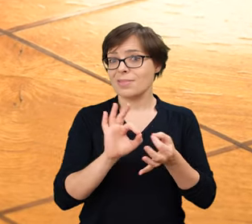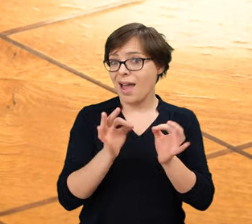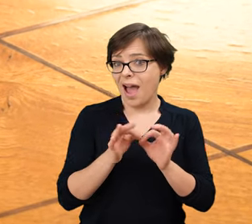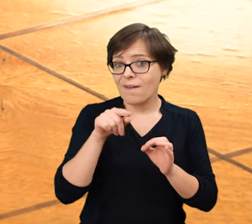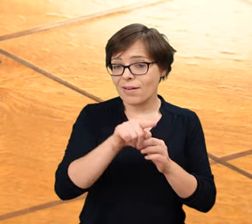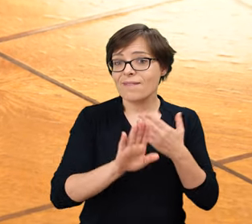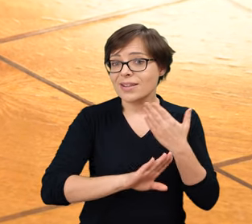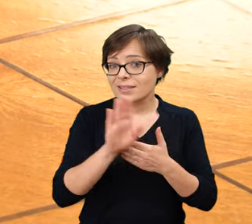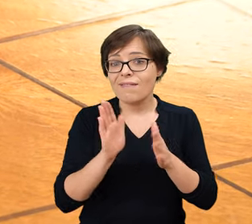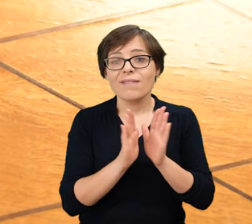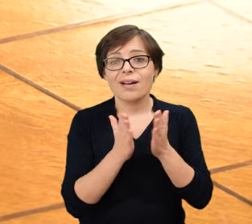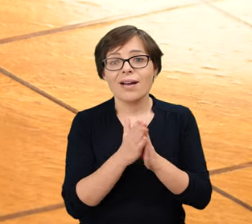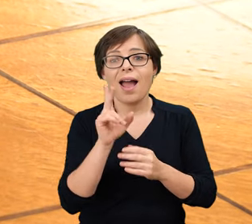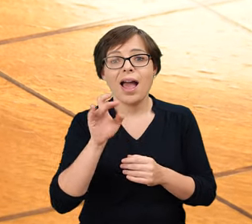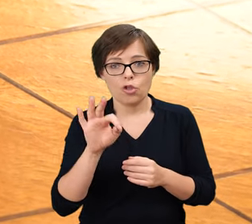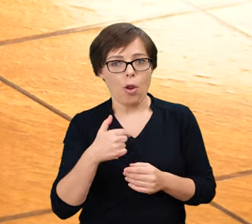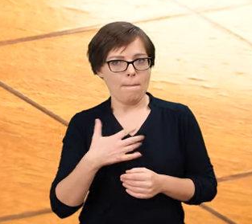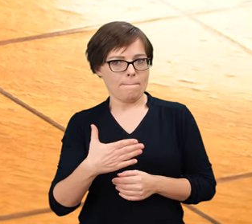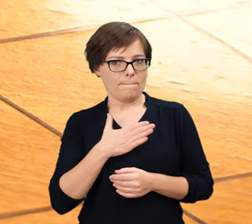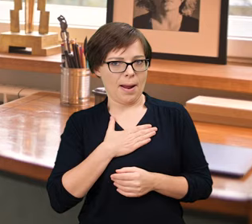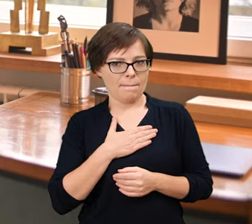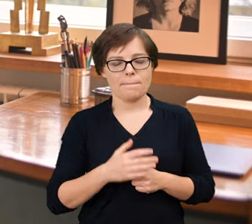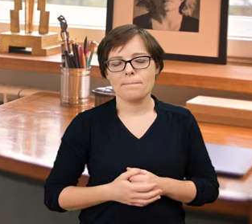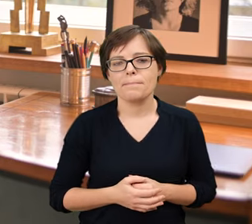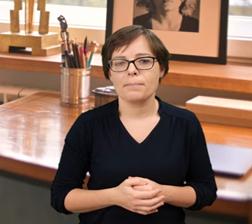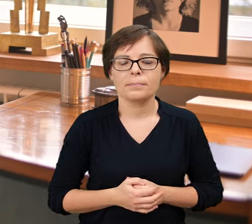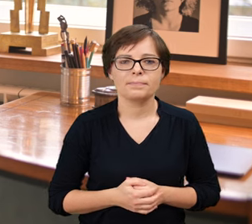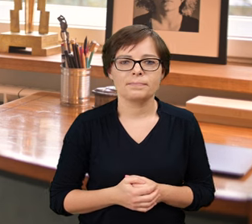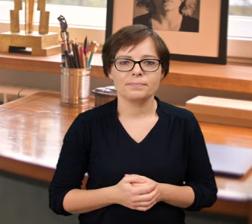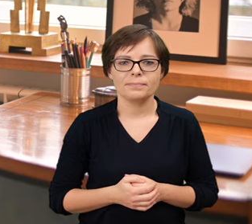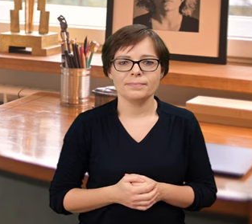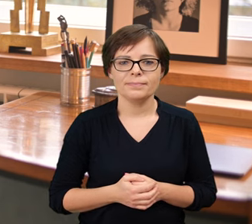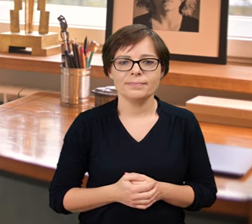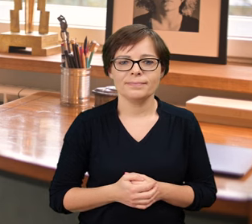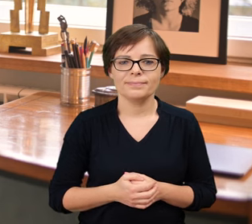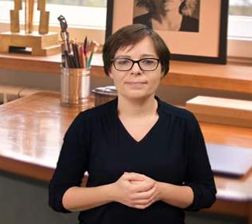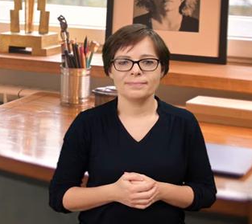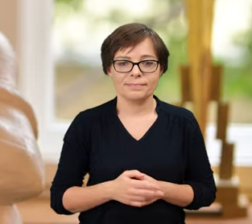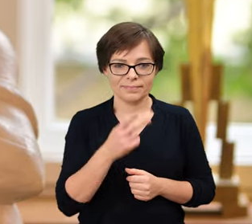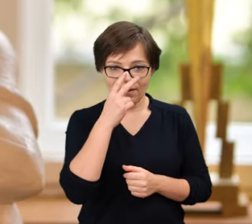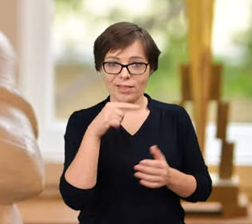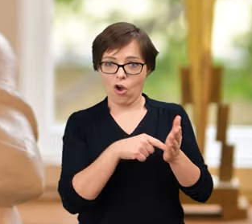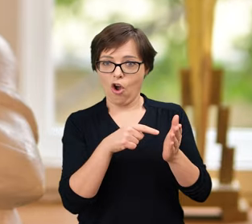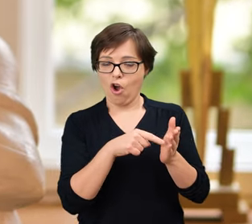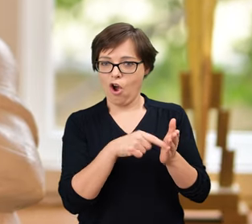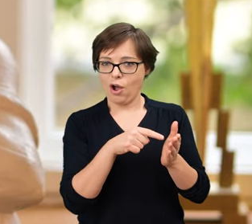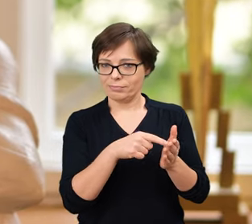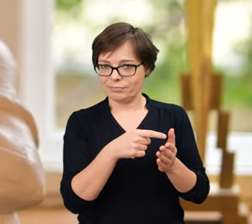katalog tej wystawy. Jest tutaj robotnik z